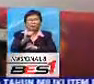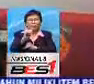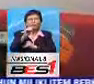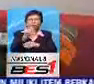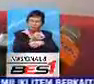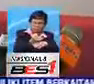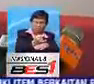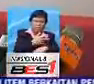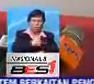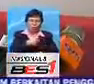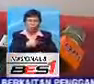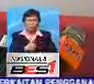industri Indonesia ya